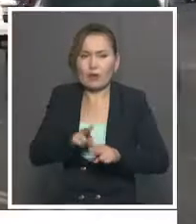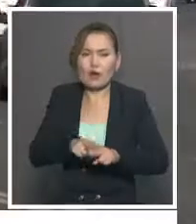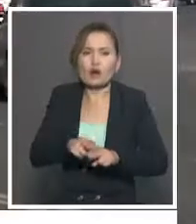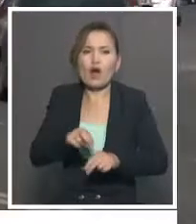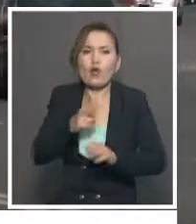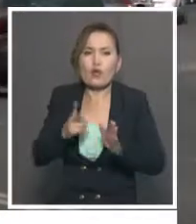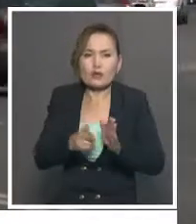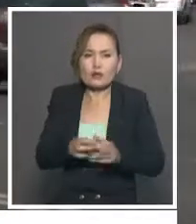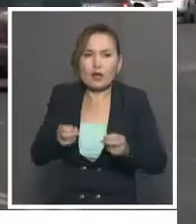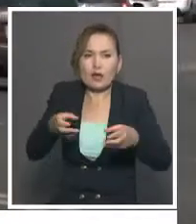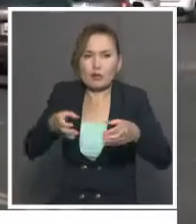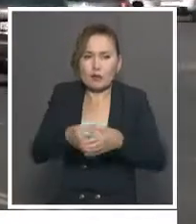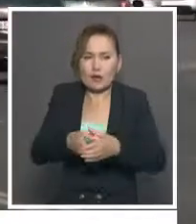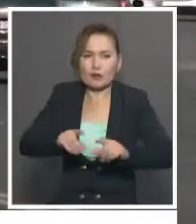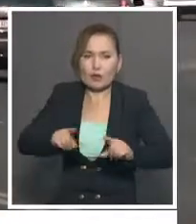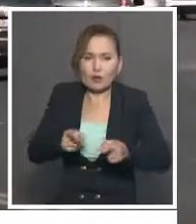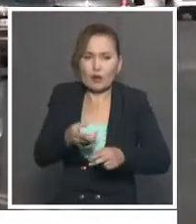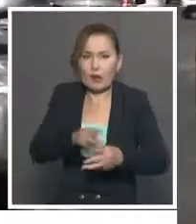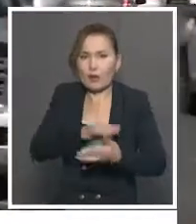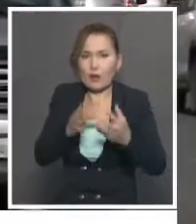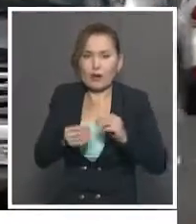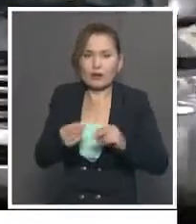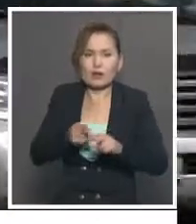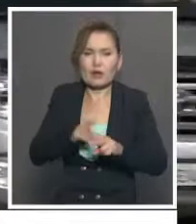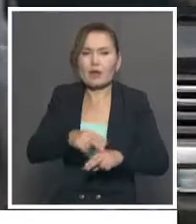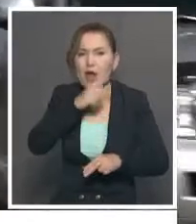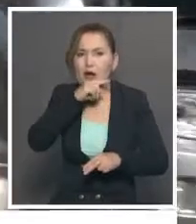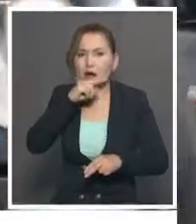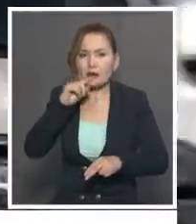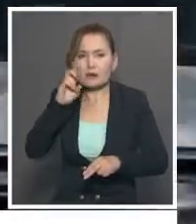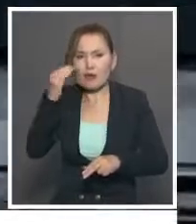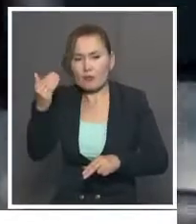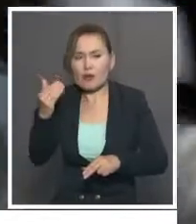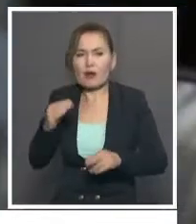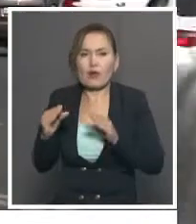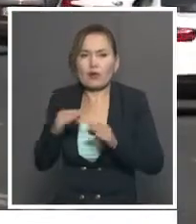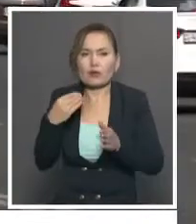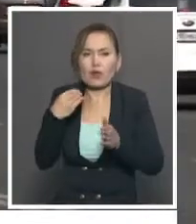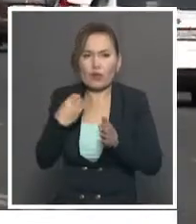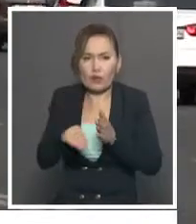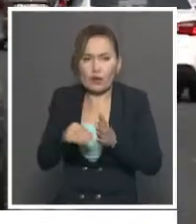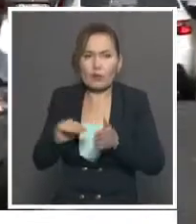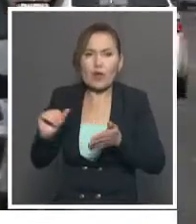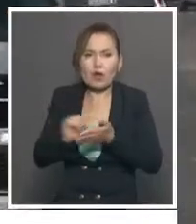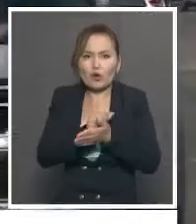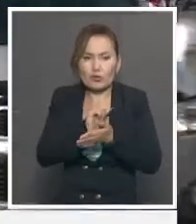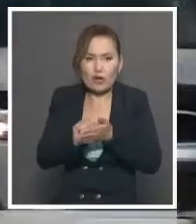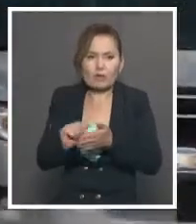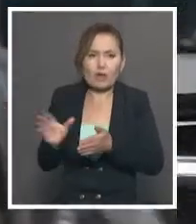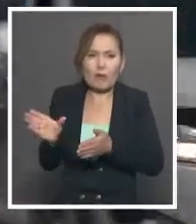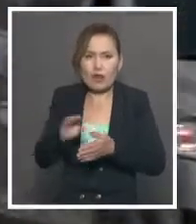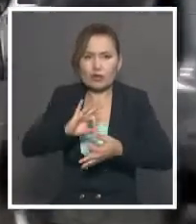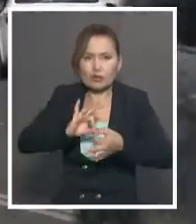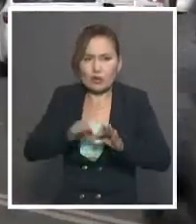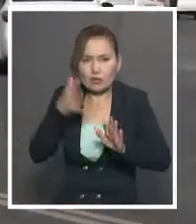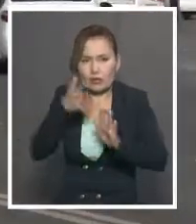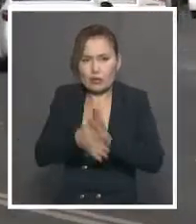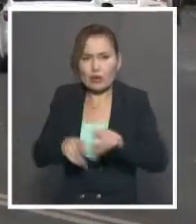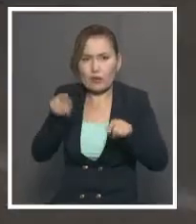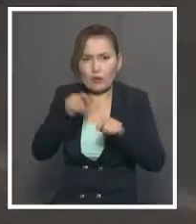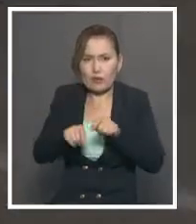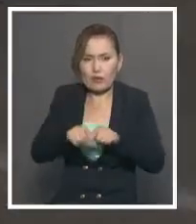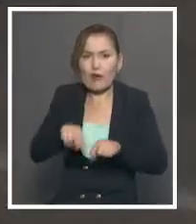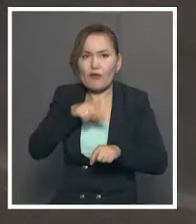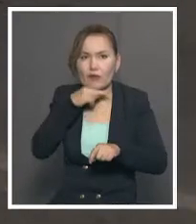Сол себепті тәртіп сақшылары тұрғындарға әсіресе ресейлік көліктерді сатып аларда құжаттардың дұрыстығын тексеріп, барынша сақ болу қажеттігін